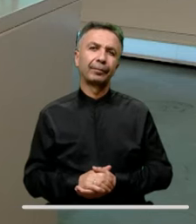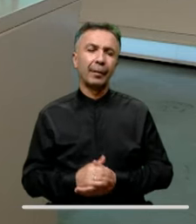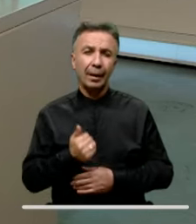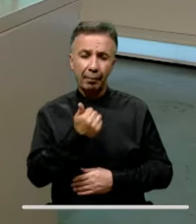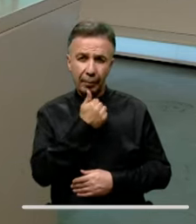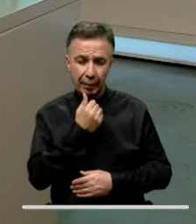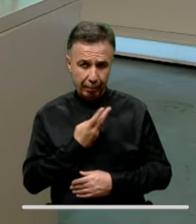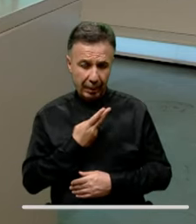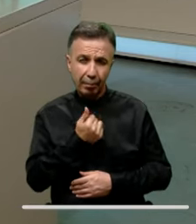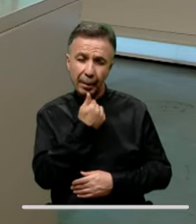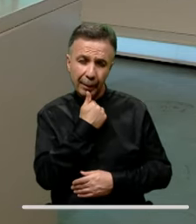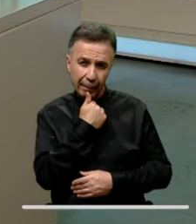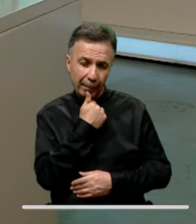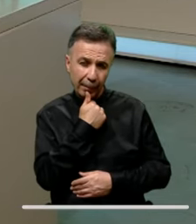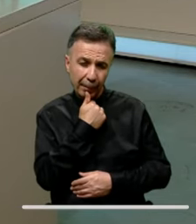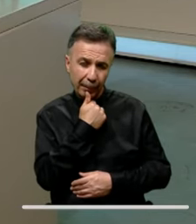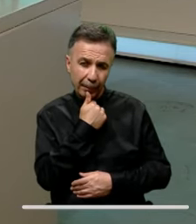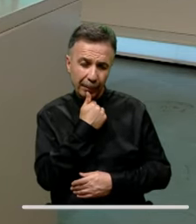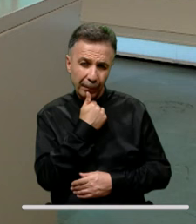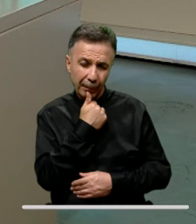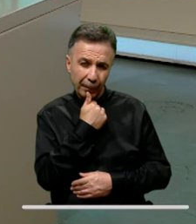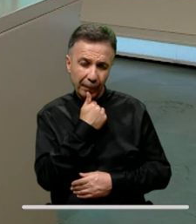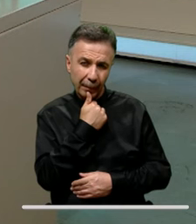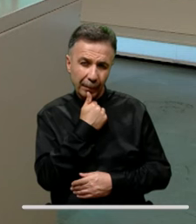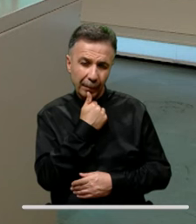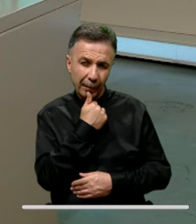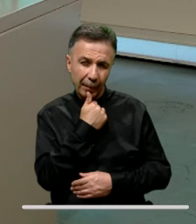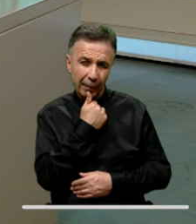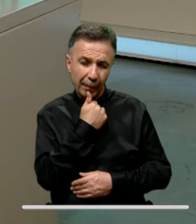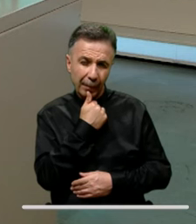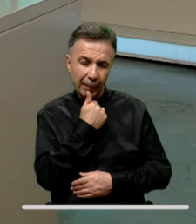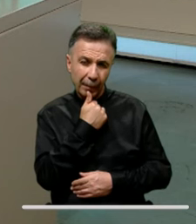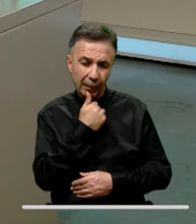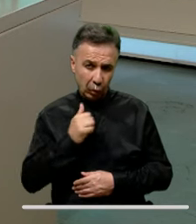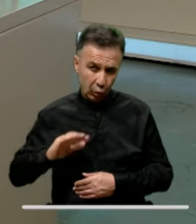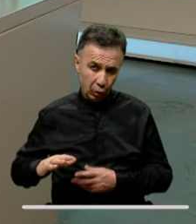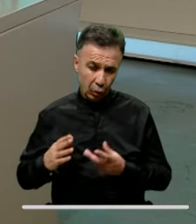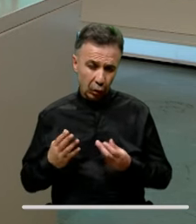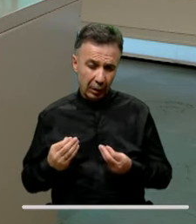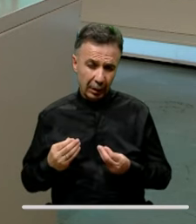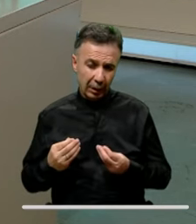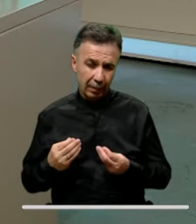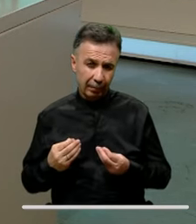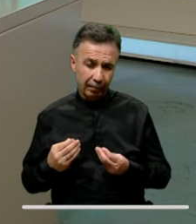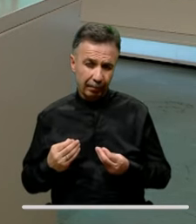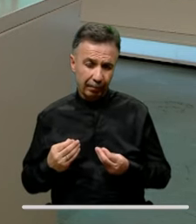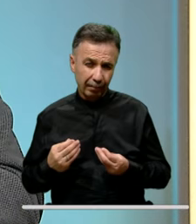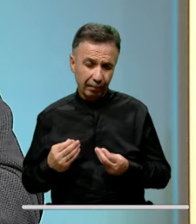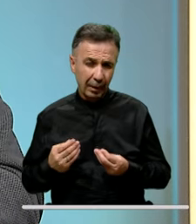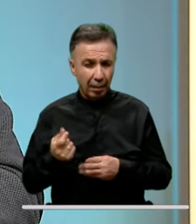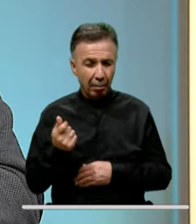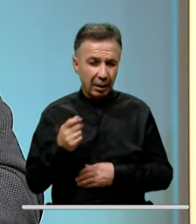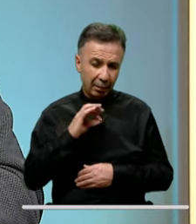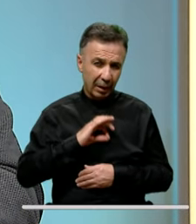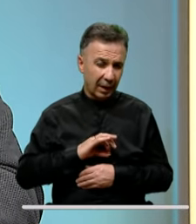babam, biz yani elimizden bir evlat olarak fazlasıyla ne geliyorsa maddi